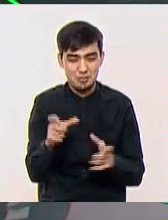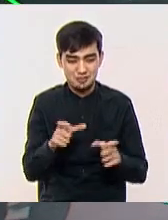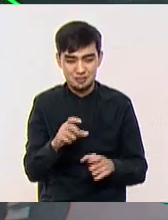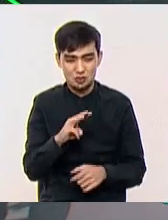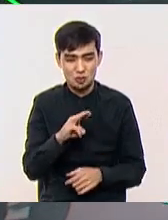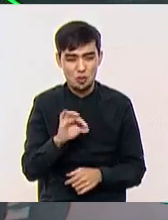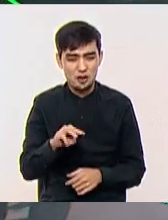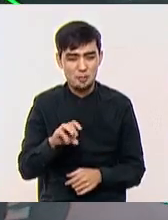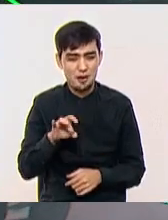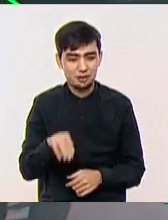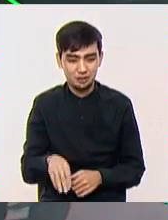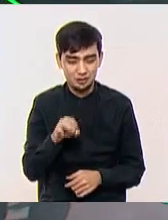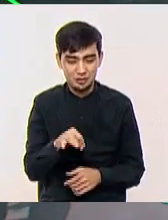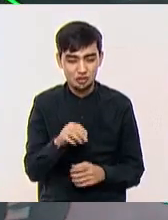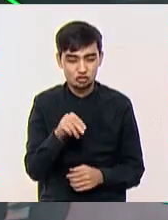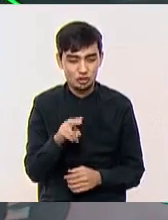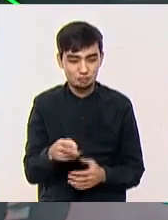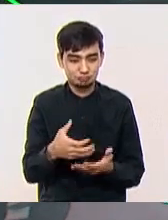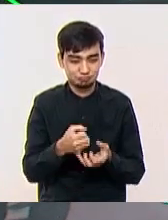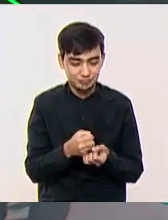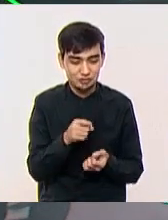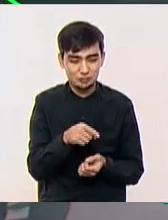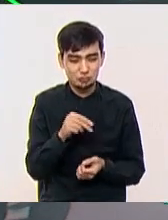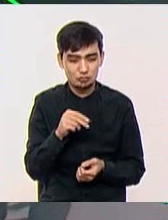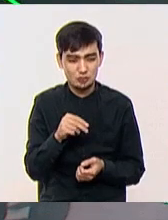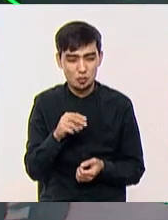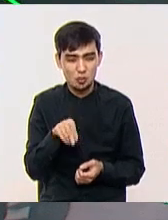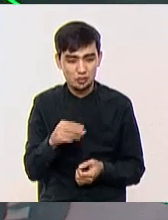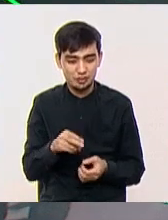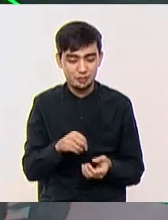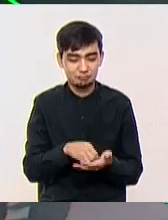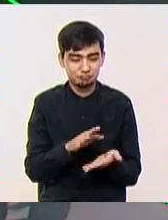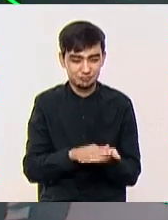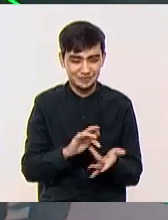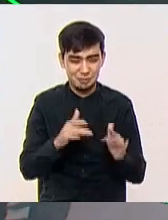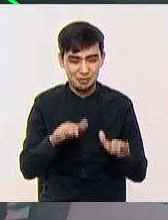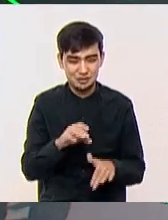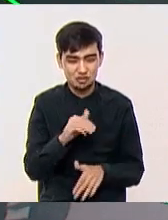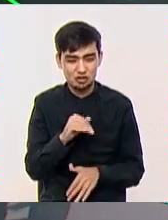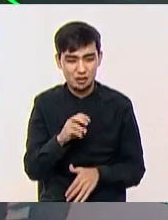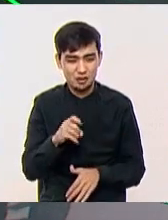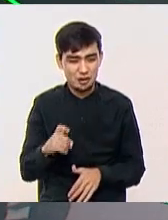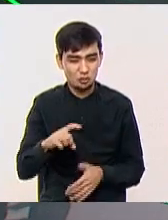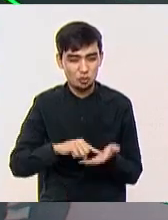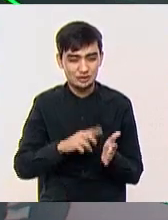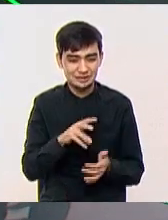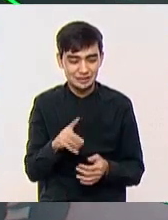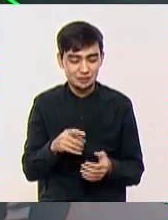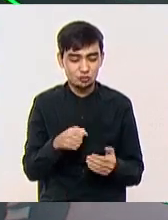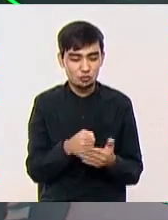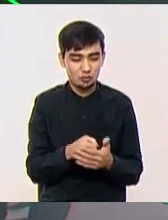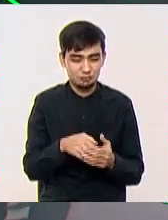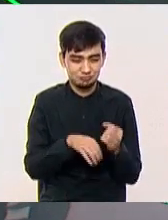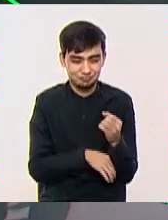time art получите чек с промокодом зарегистрируйте его на сайте жан так точкой кейсы сохраняйте чек до конца розыгрыша он